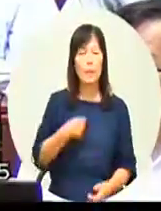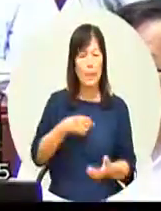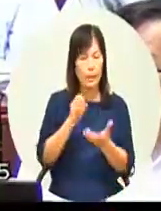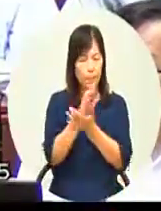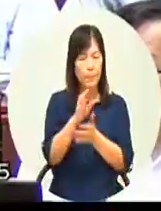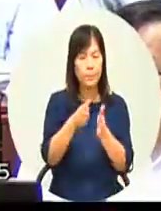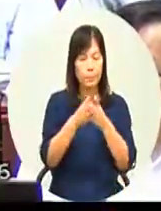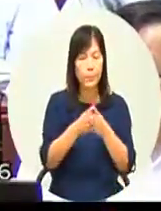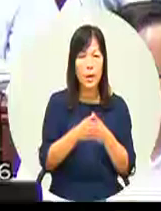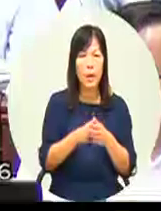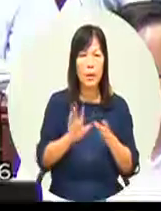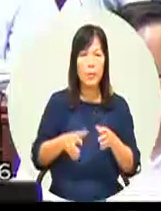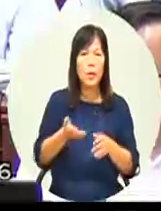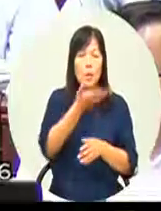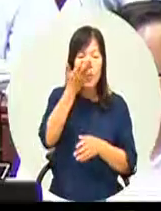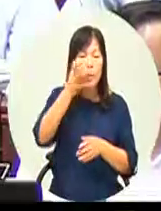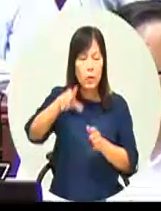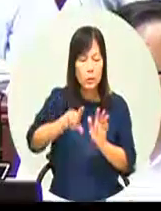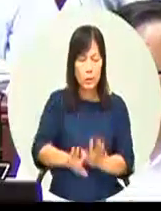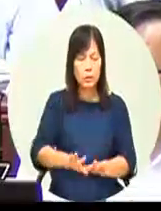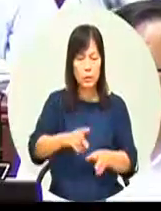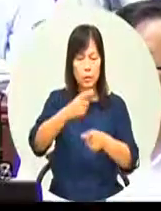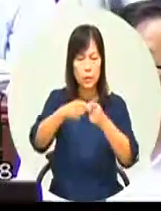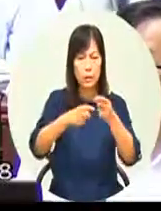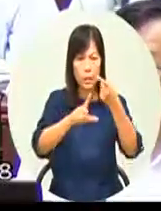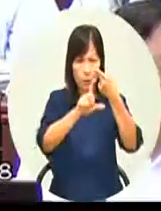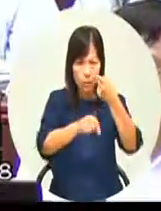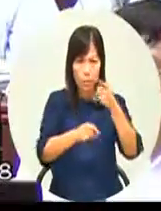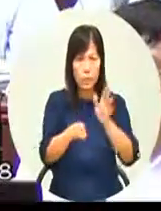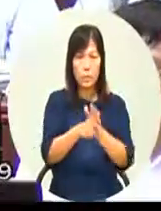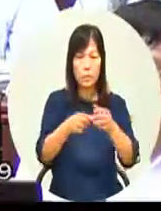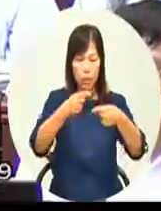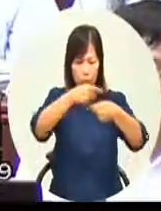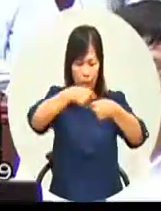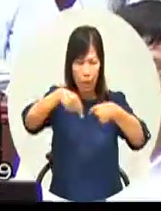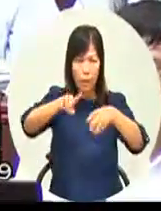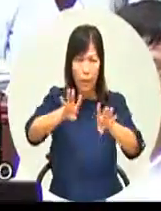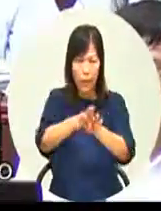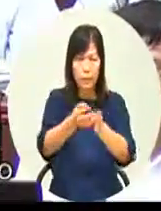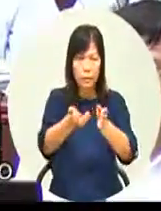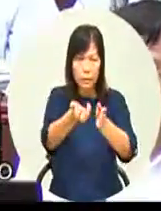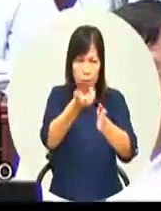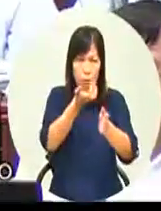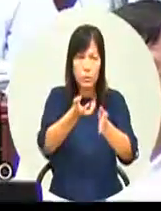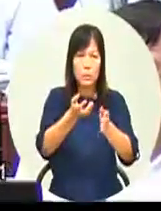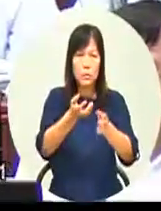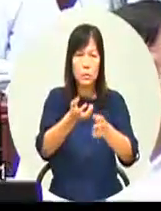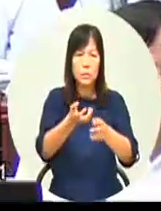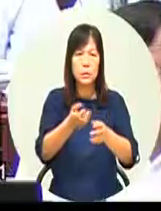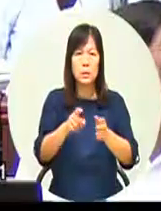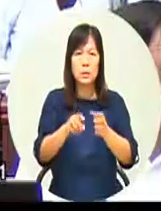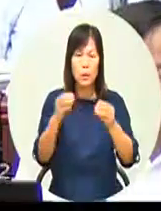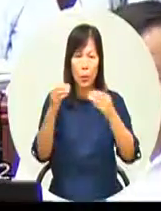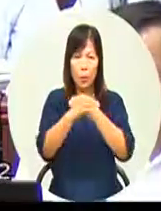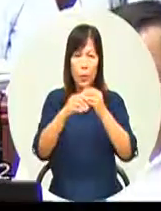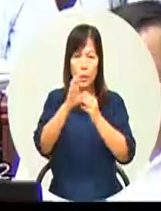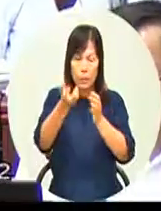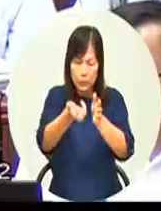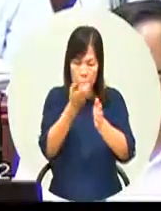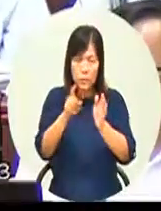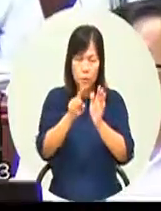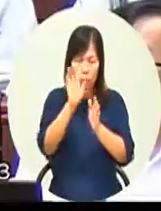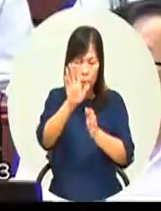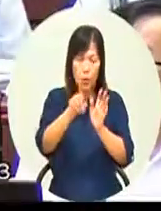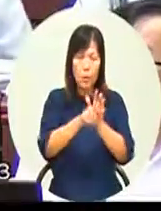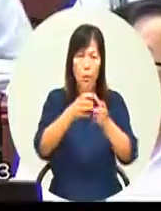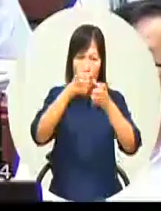就是我们观光局在今年的一月的时候，在南横公路还没打通之前，还没有通车之前，那有办了一个这